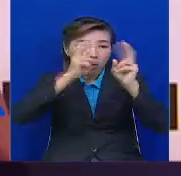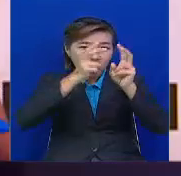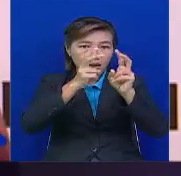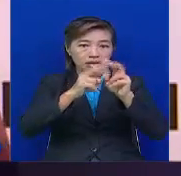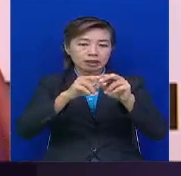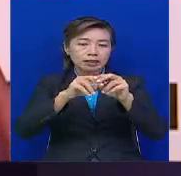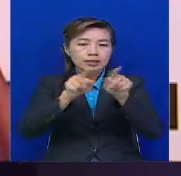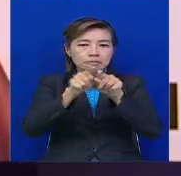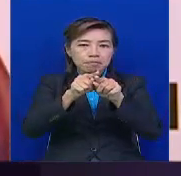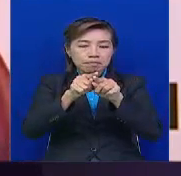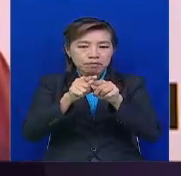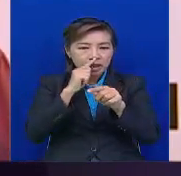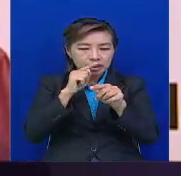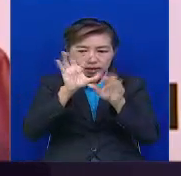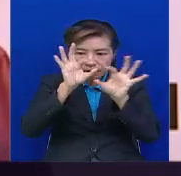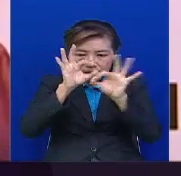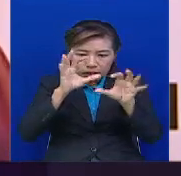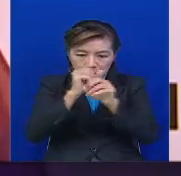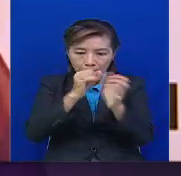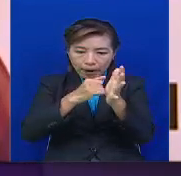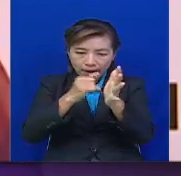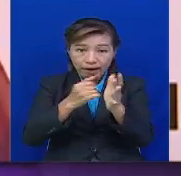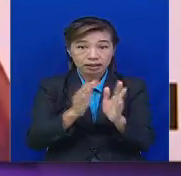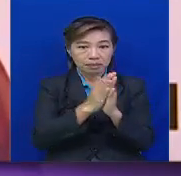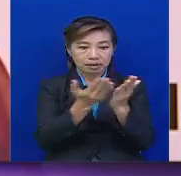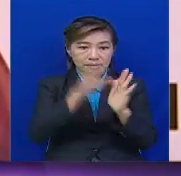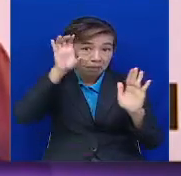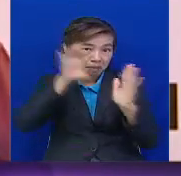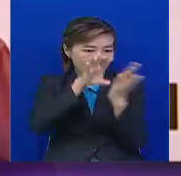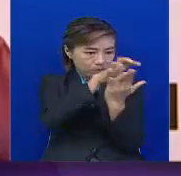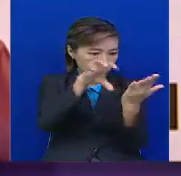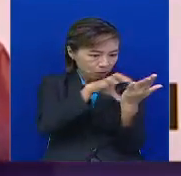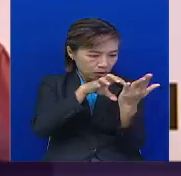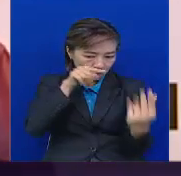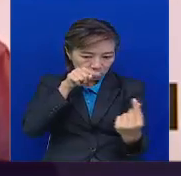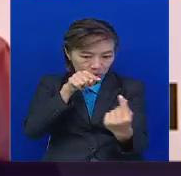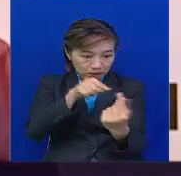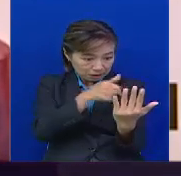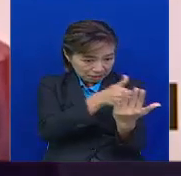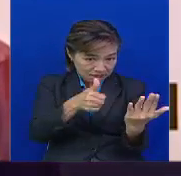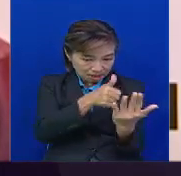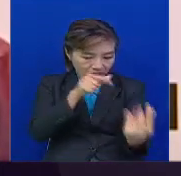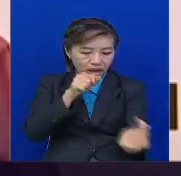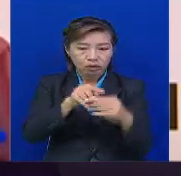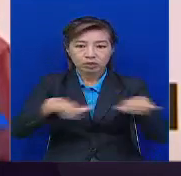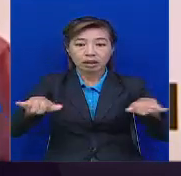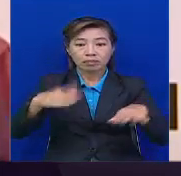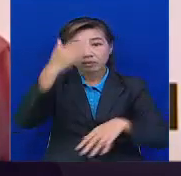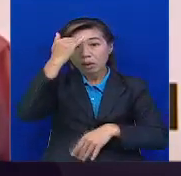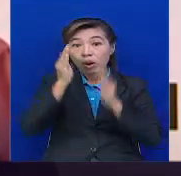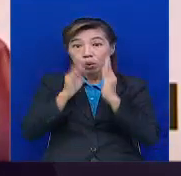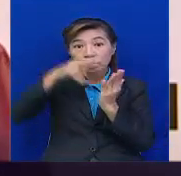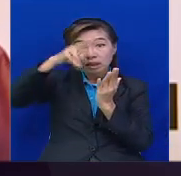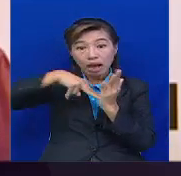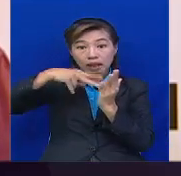หมาะมากกว่าฉะนั้นหนังสือภาพทุกเล่มถ้าเป็นหนังสือภาพที่ดีเนี่ยเหมาะสำหรับเด็กทั้งนั้นเพราะว่าคนที่อ่านไม่ใช่เด็ก